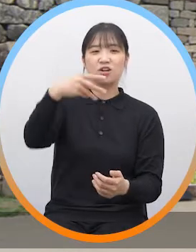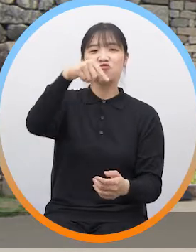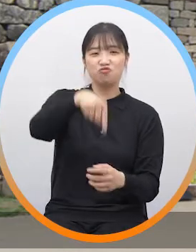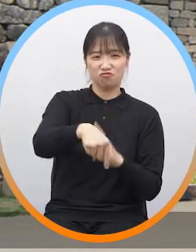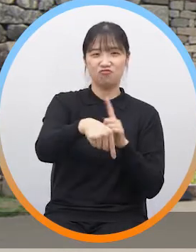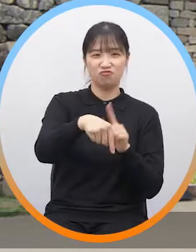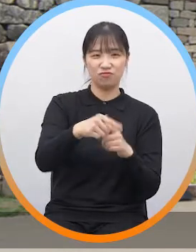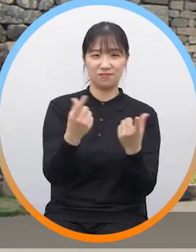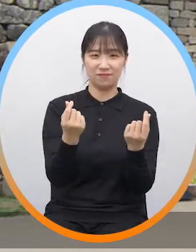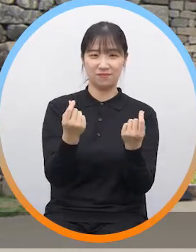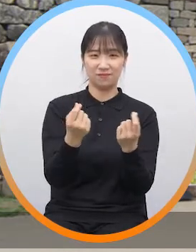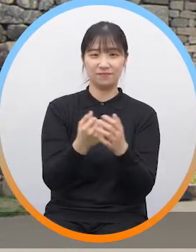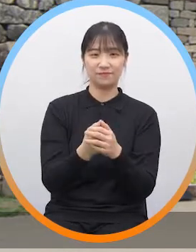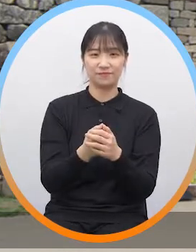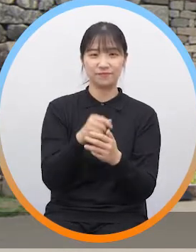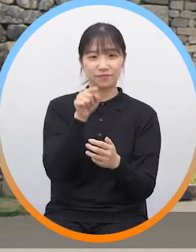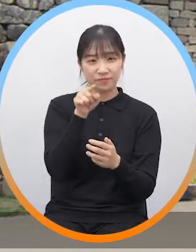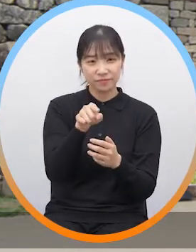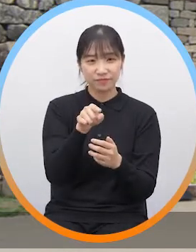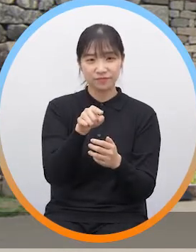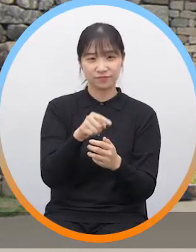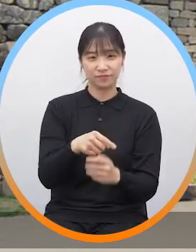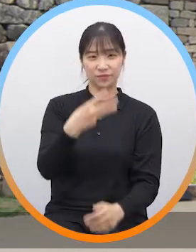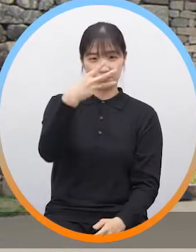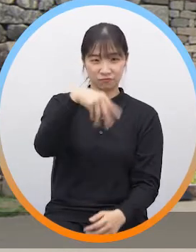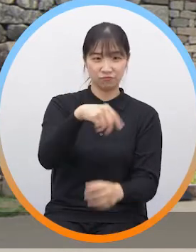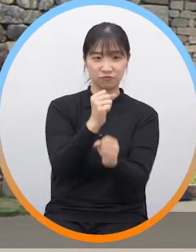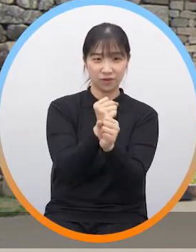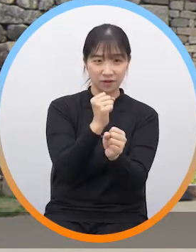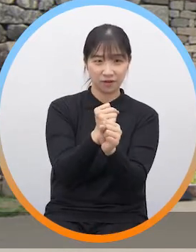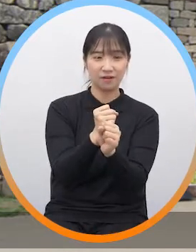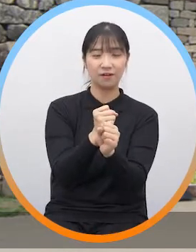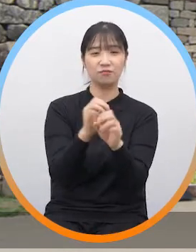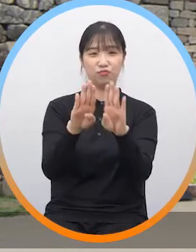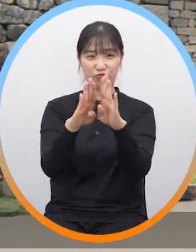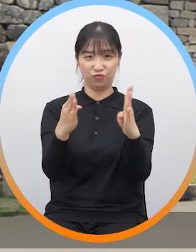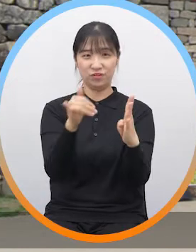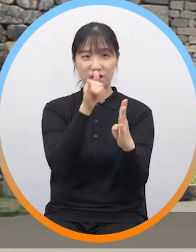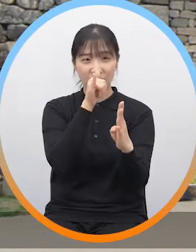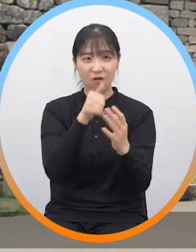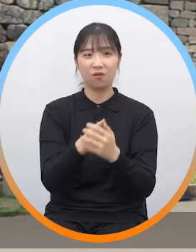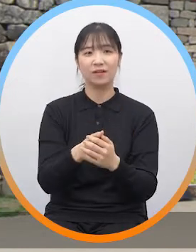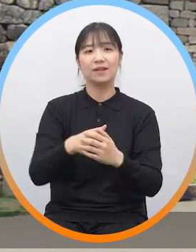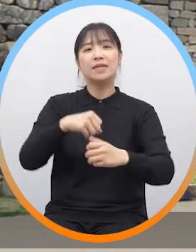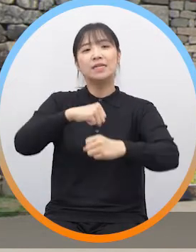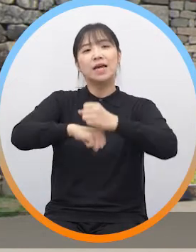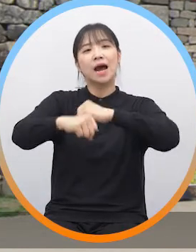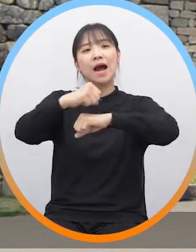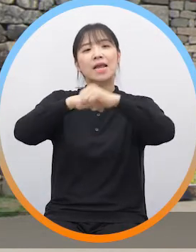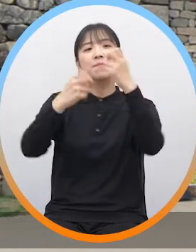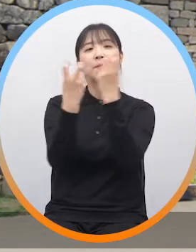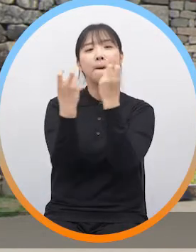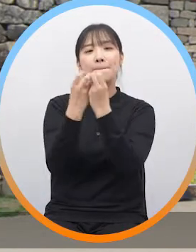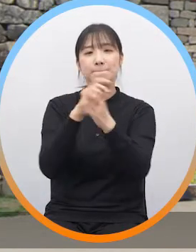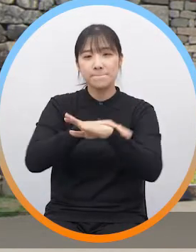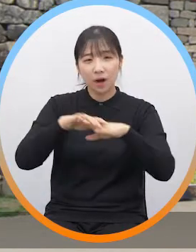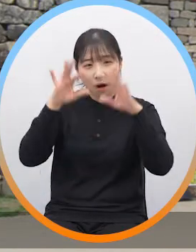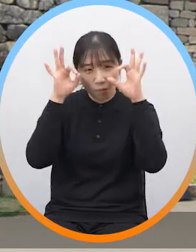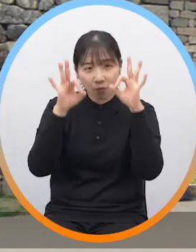루다. 그래서 지금 루가 이렇게 형성되어 있고요, 문이. 그 다음에 이제 쌓기법 이런 걸